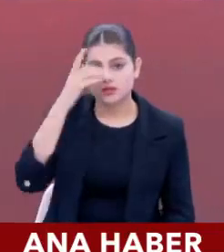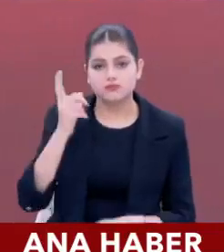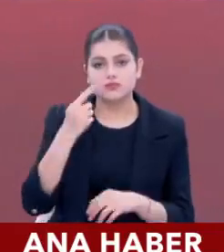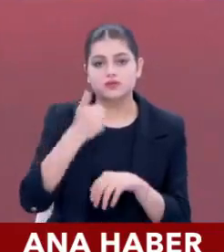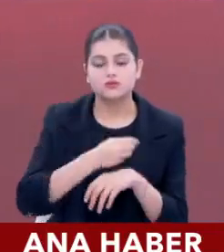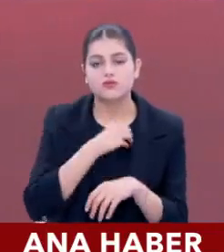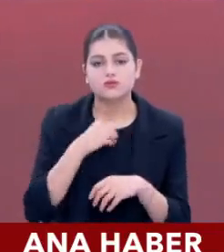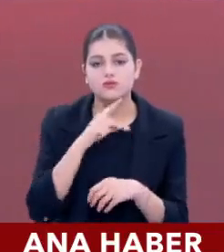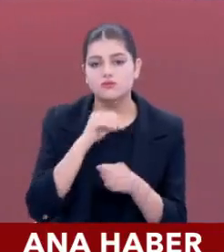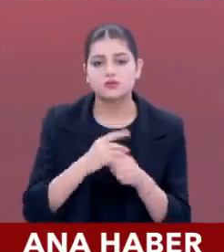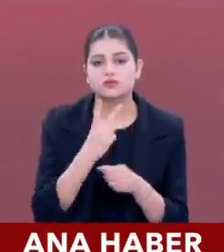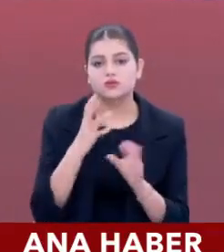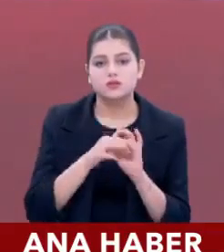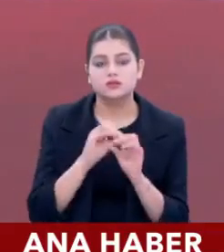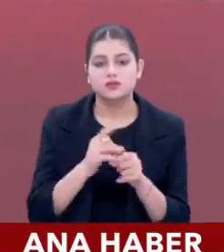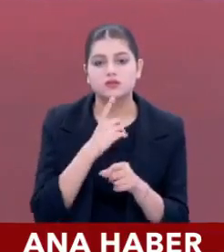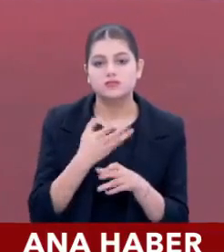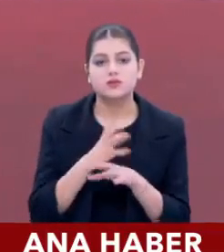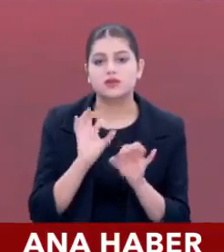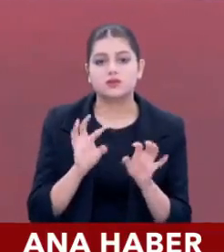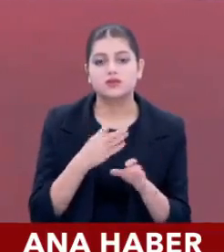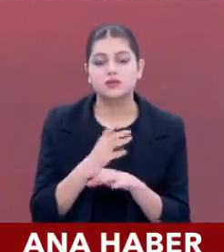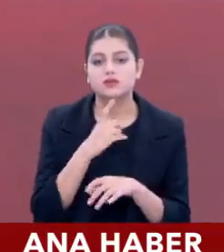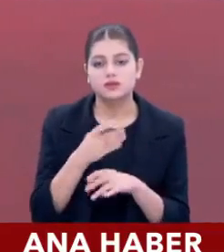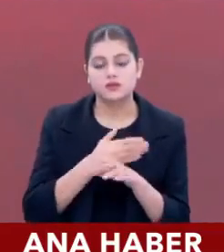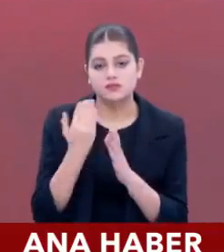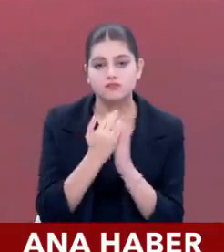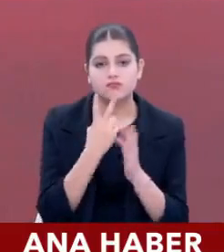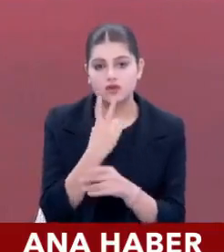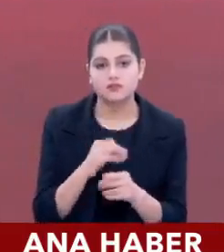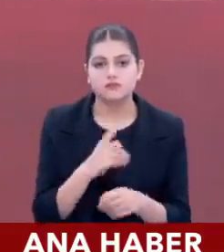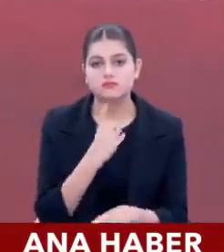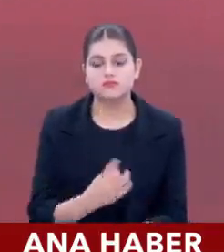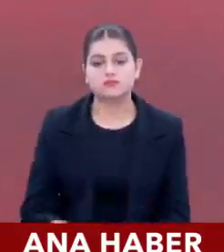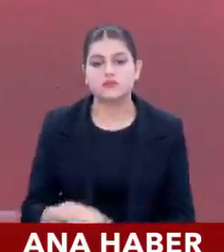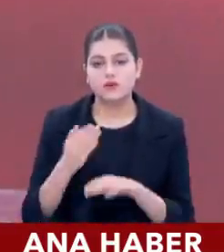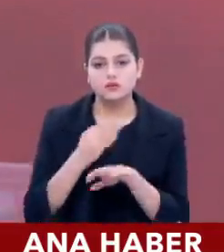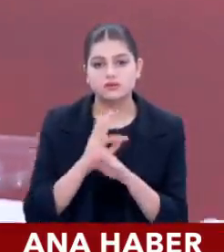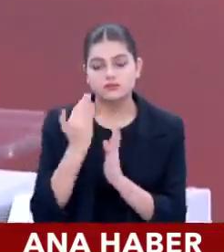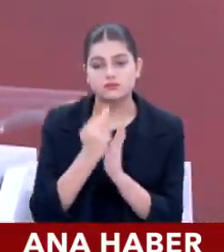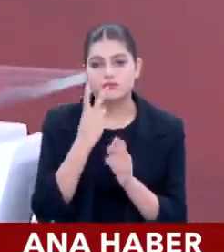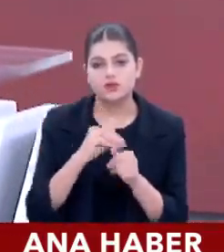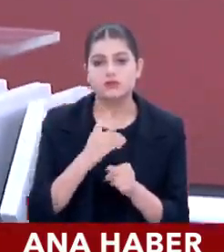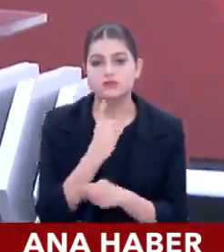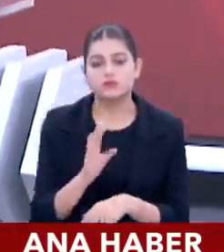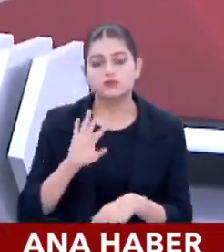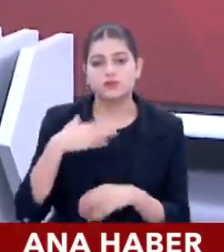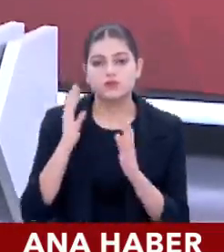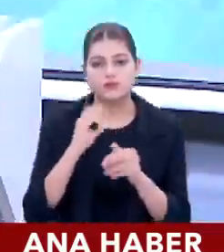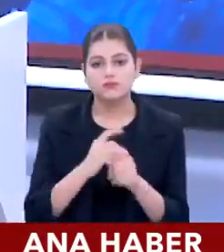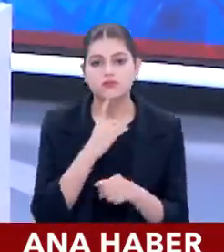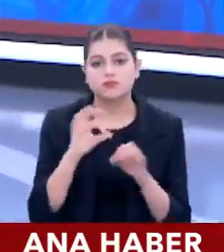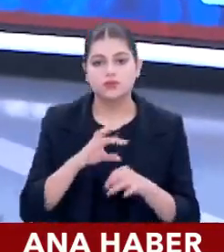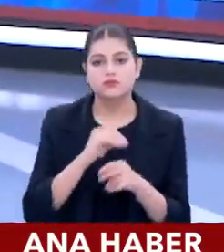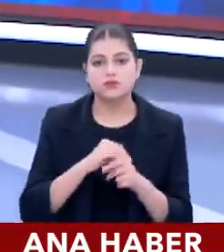düşen Doktor sayısına ilişki Peki neden nedenlerine bir yakından bakalım önce bir istatistikleri görelim sonra devam edelim